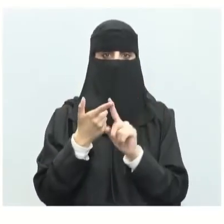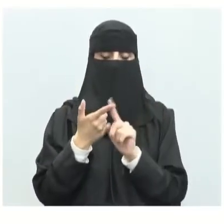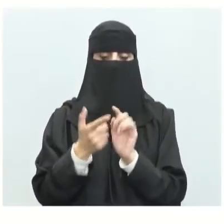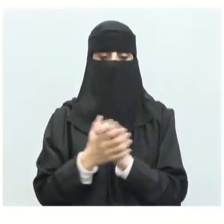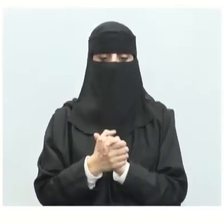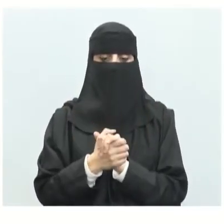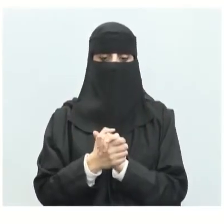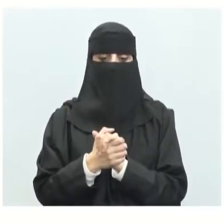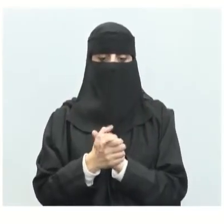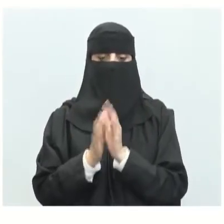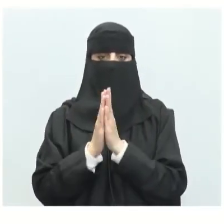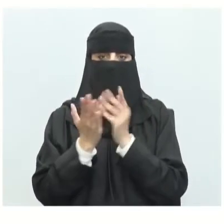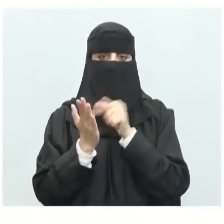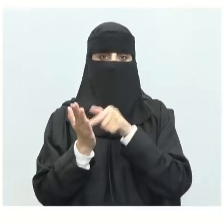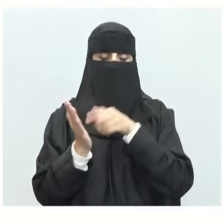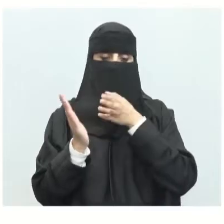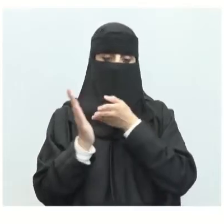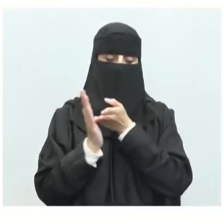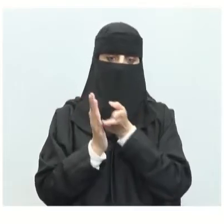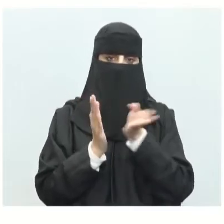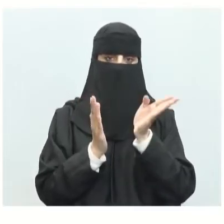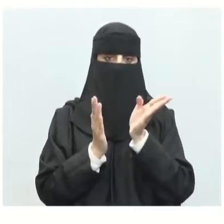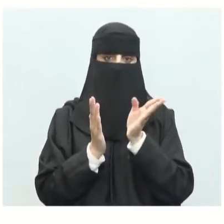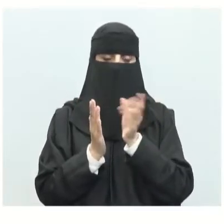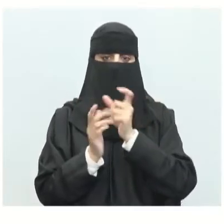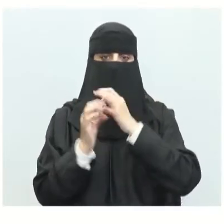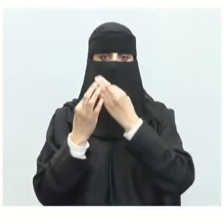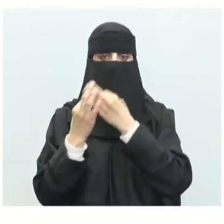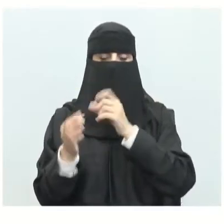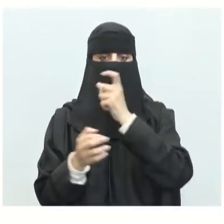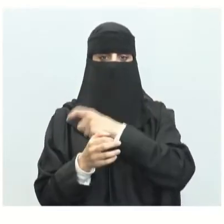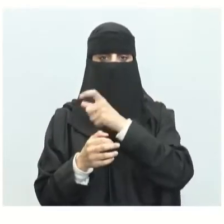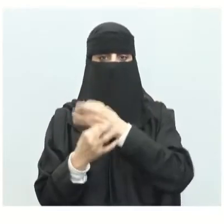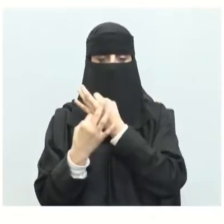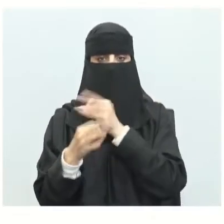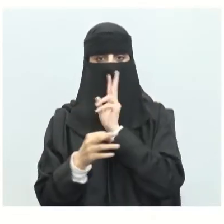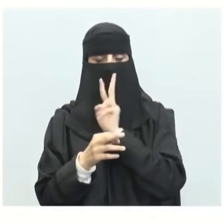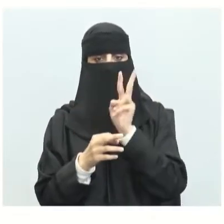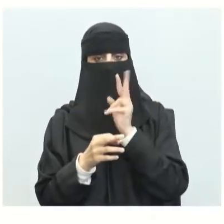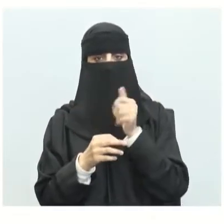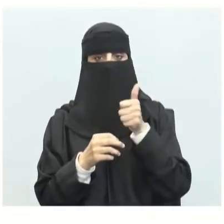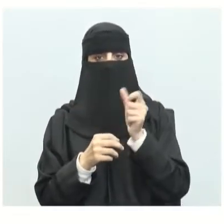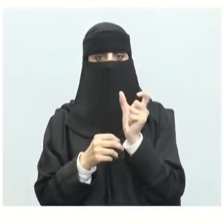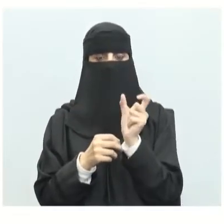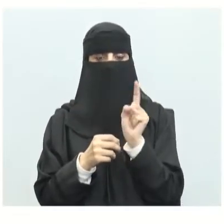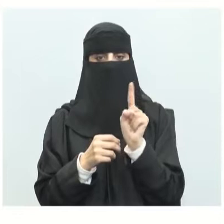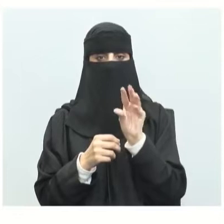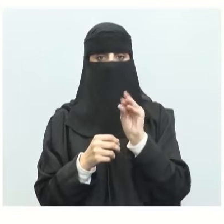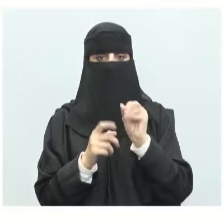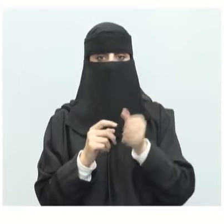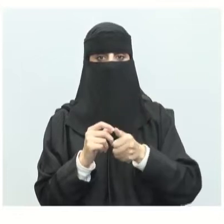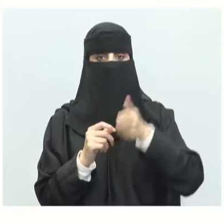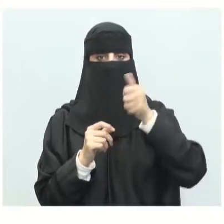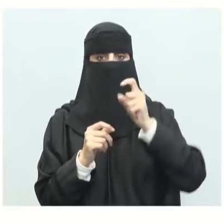انصرف الكتاب وبقيا بهار الجميع بما قدم الكلمه التي